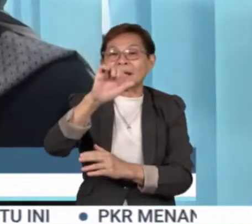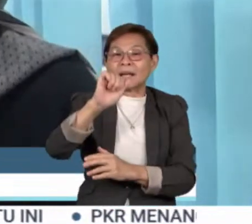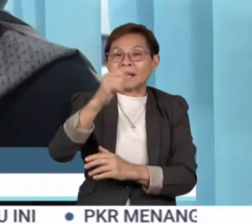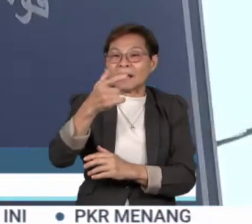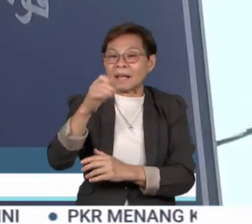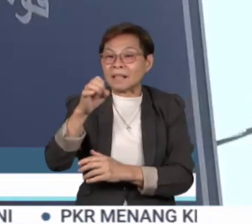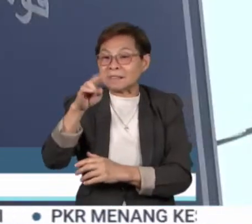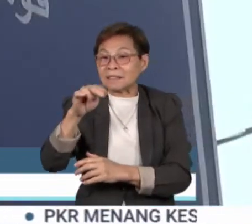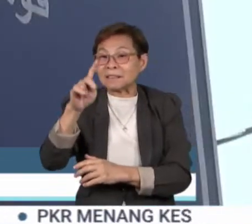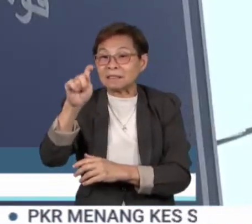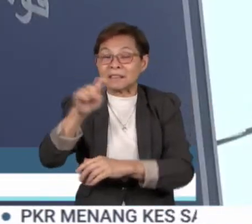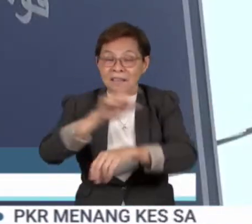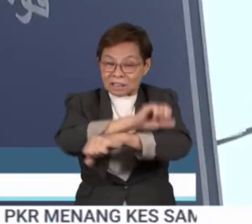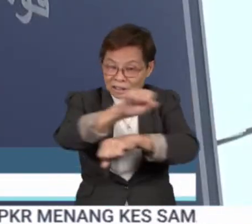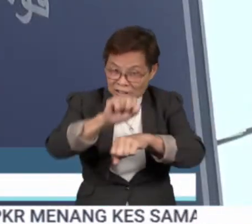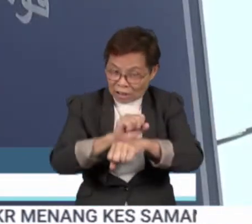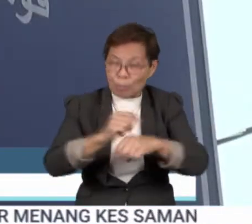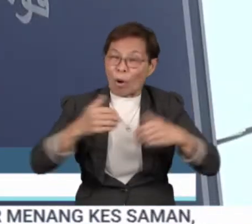pun ada.